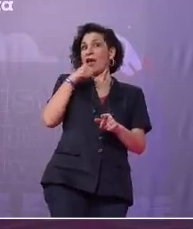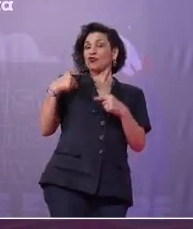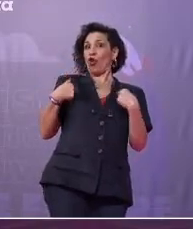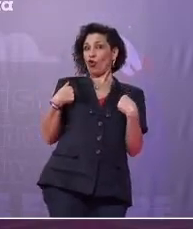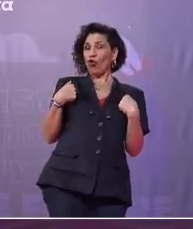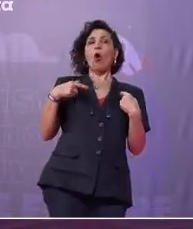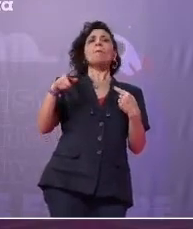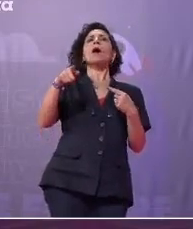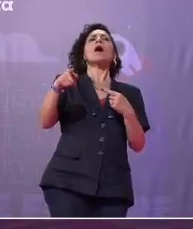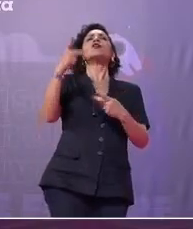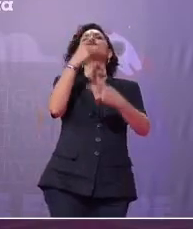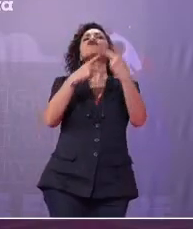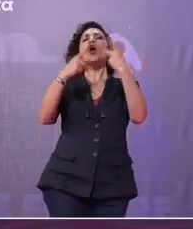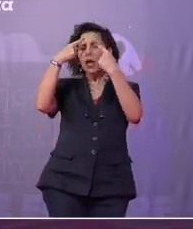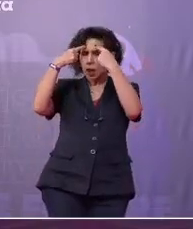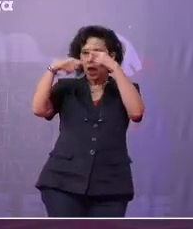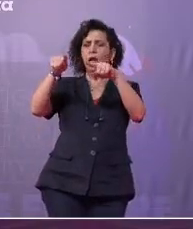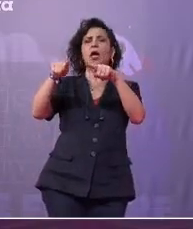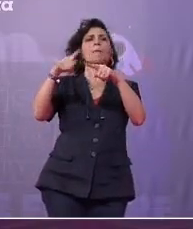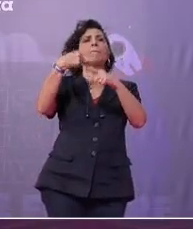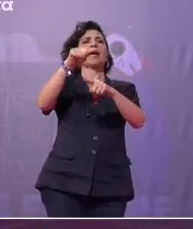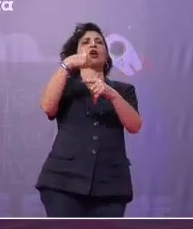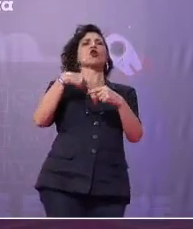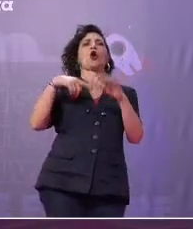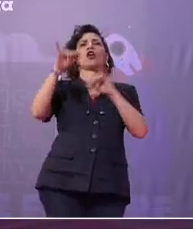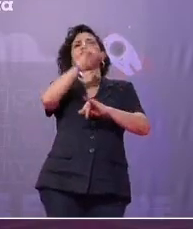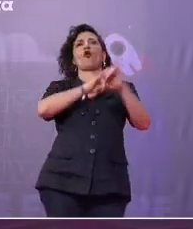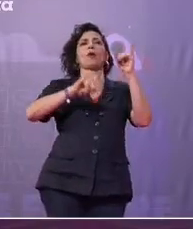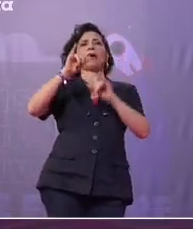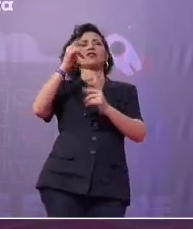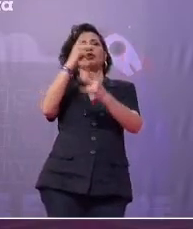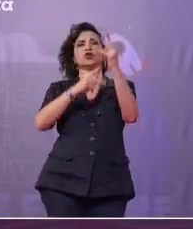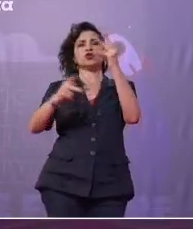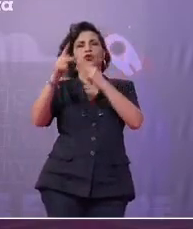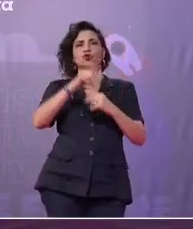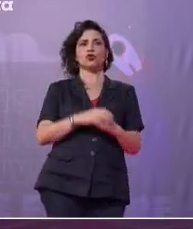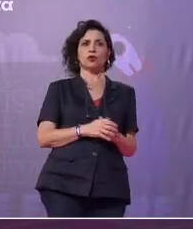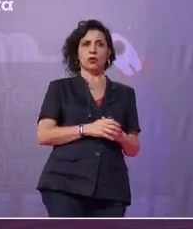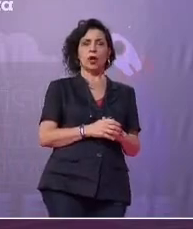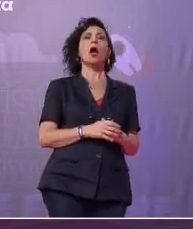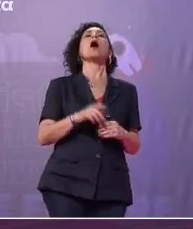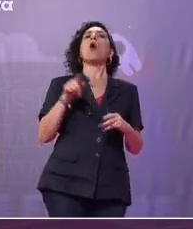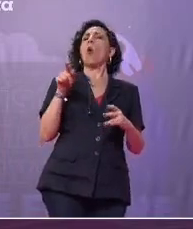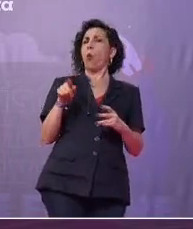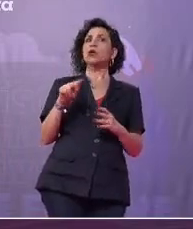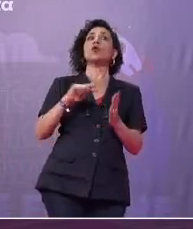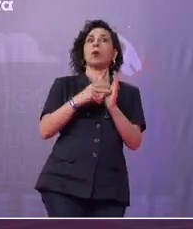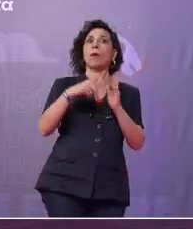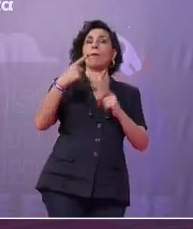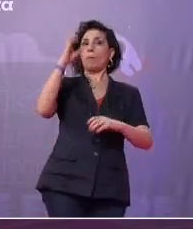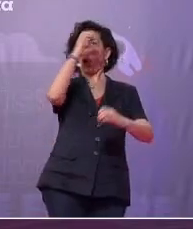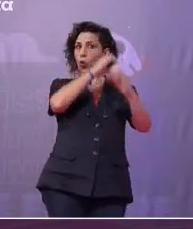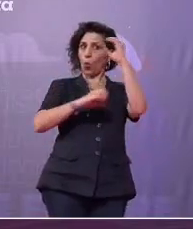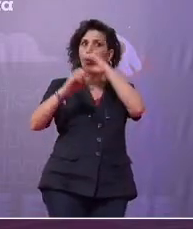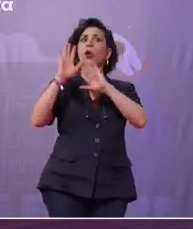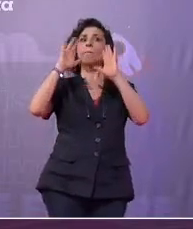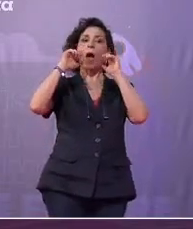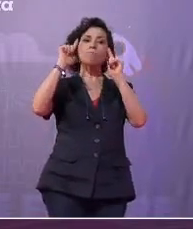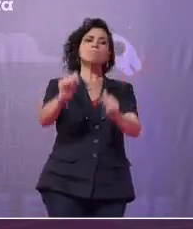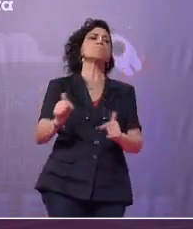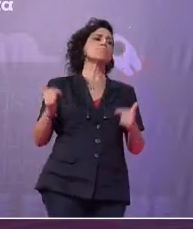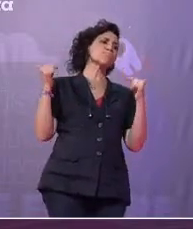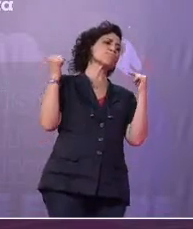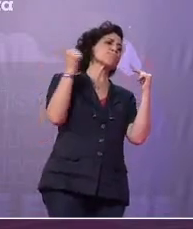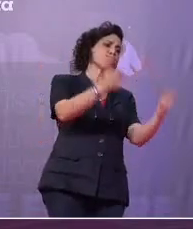dire questo sicuramente è un problema per Google Ma pensate che impatto avrà sull'editoria su tutti Marco quadrella che prima